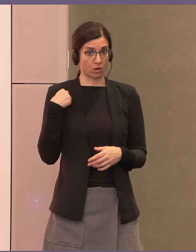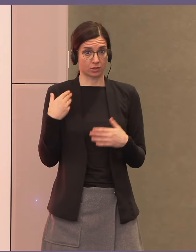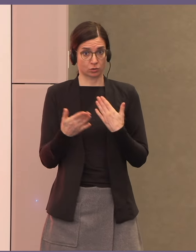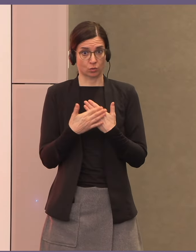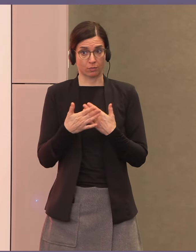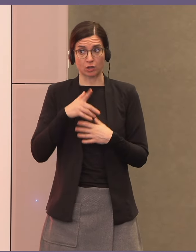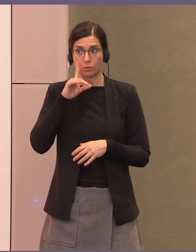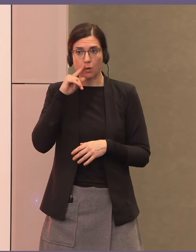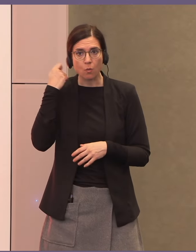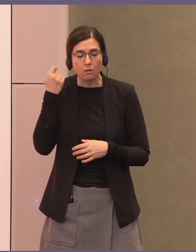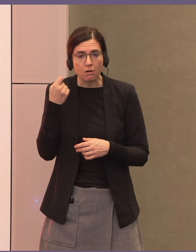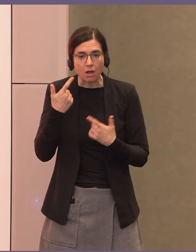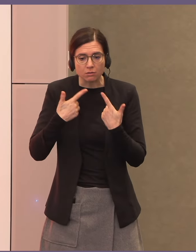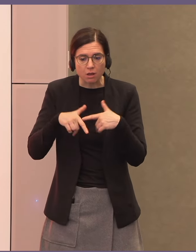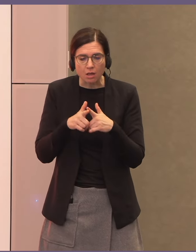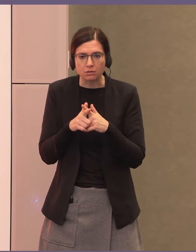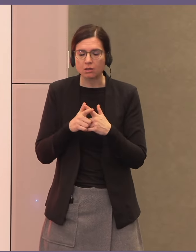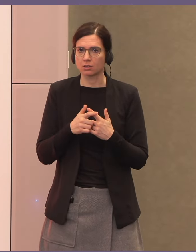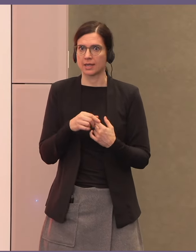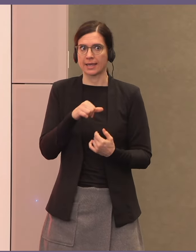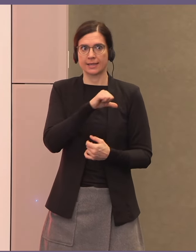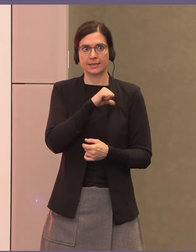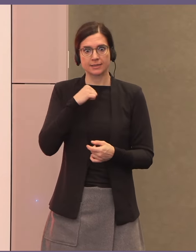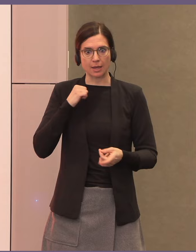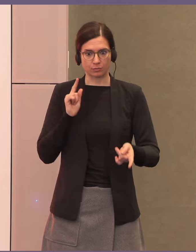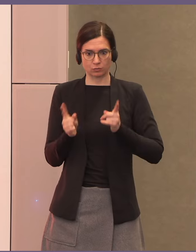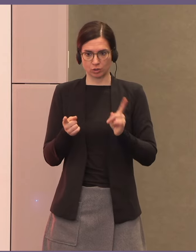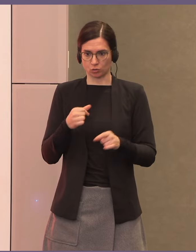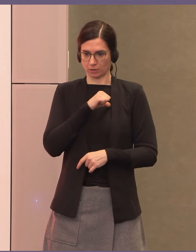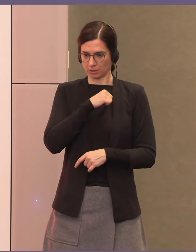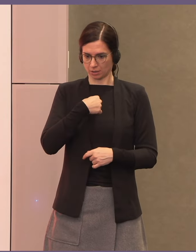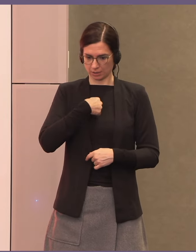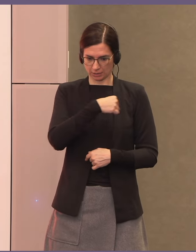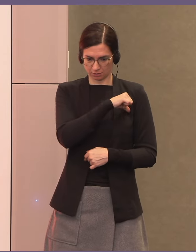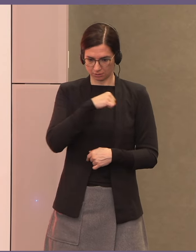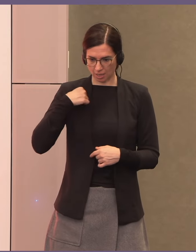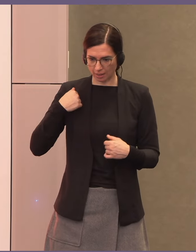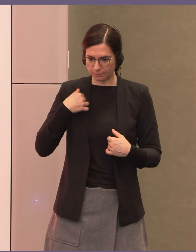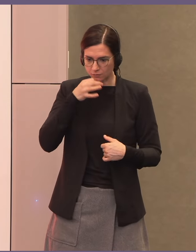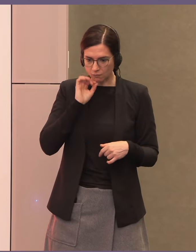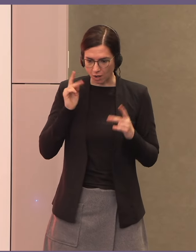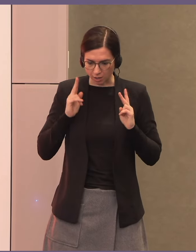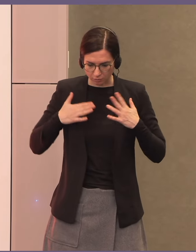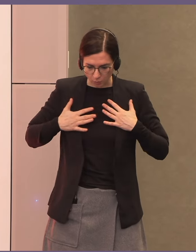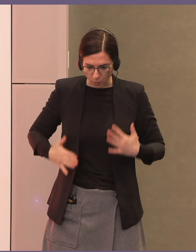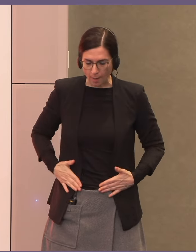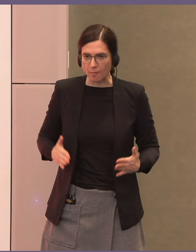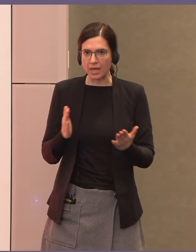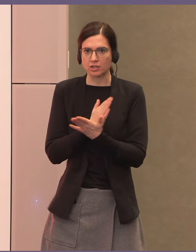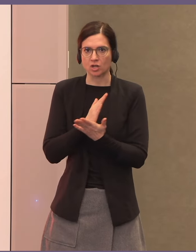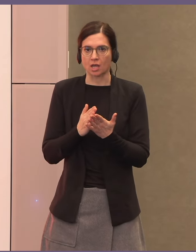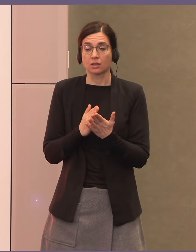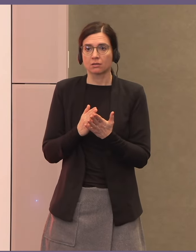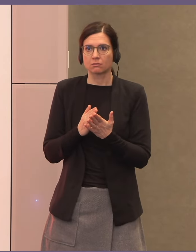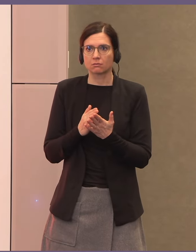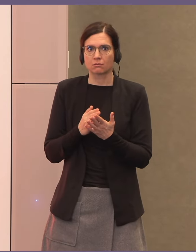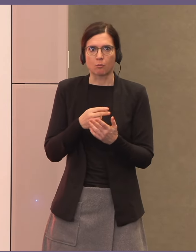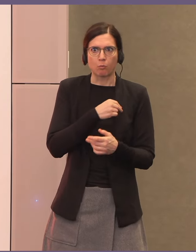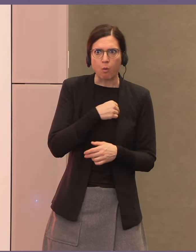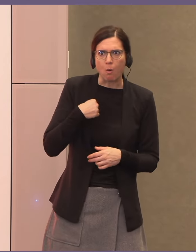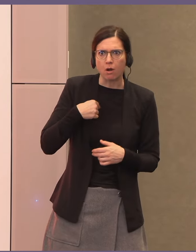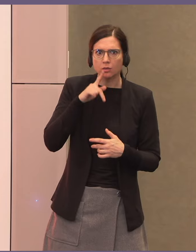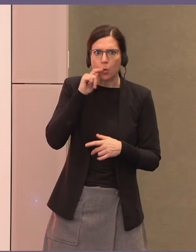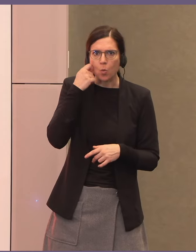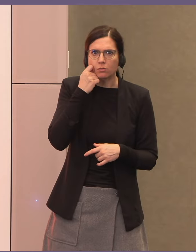wo wir uns Ungarn hernehmen, wo das Selbstbestimmungsrecht der Frauen über ihren eigenen Körper infrage gestellt werden. Wo Fragen des